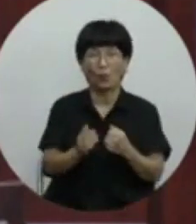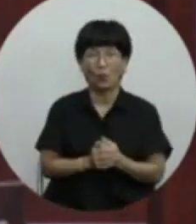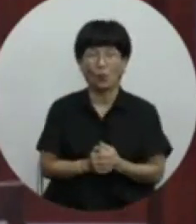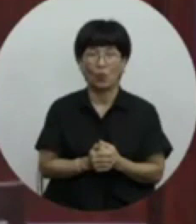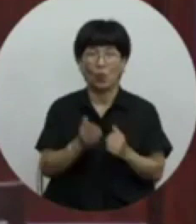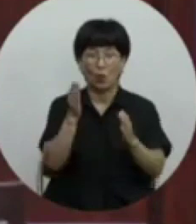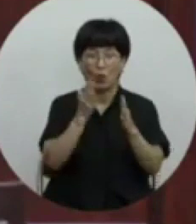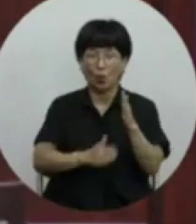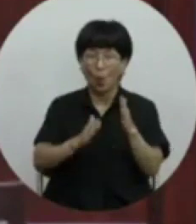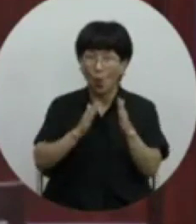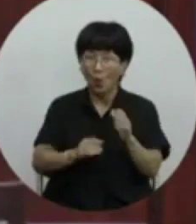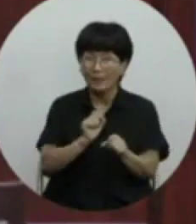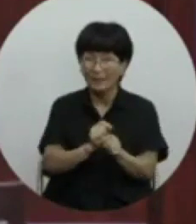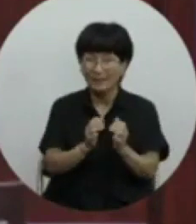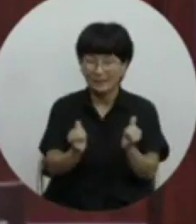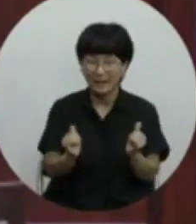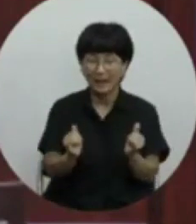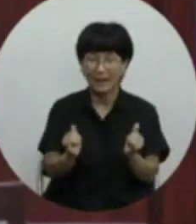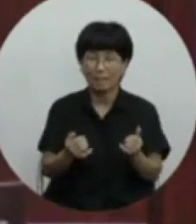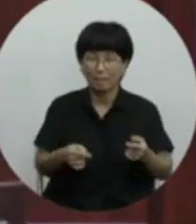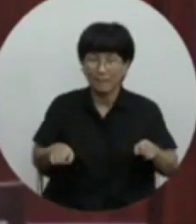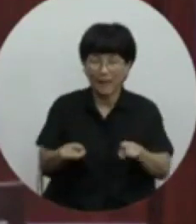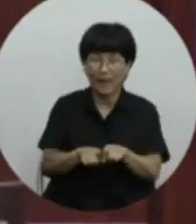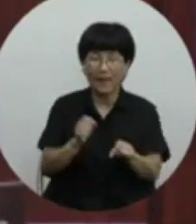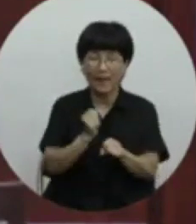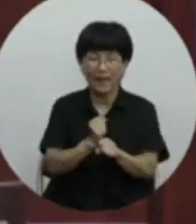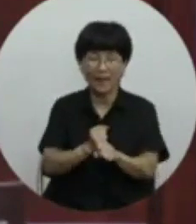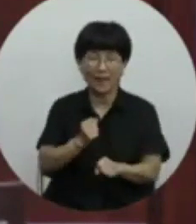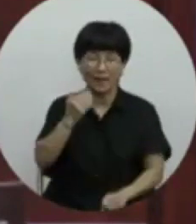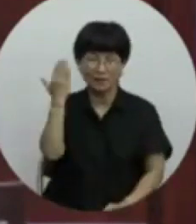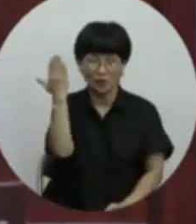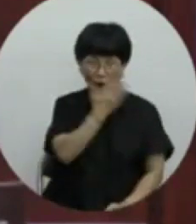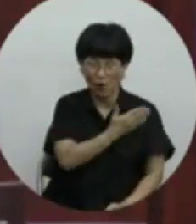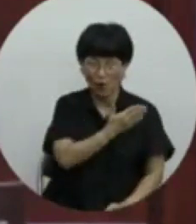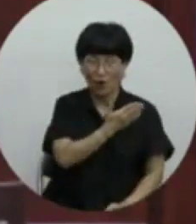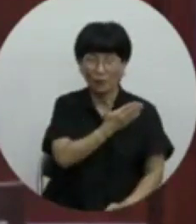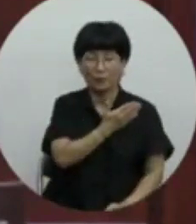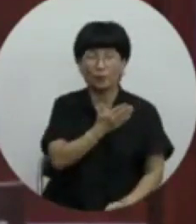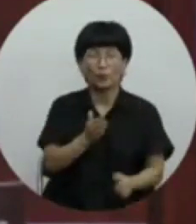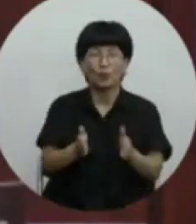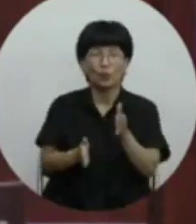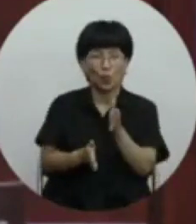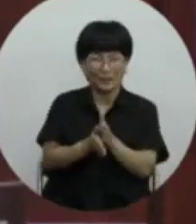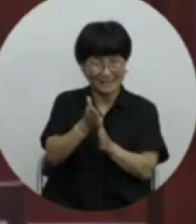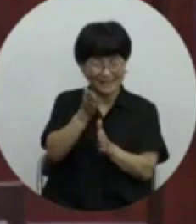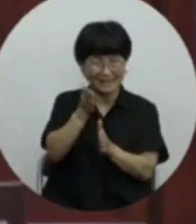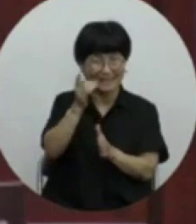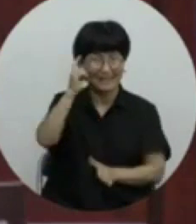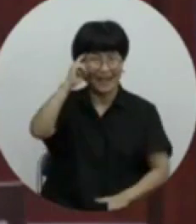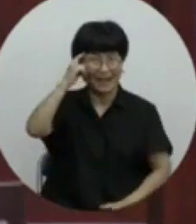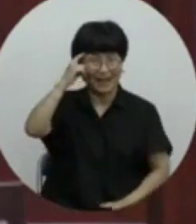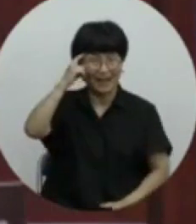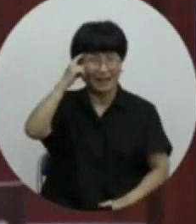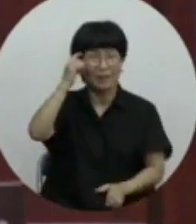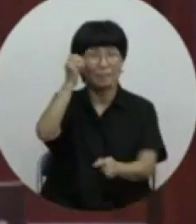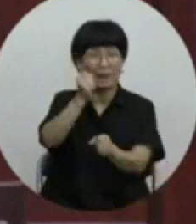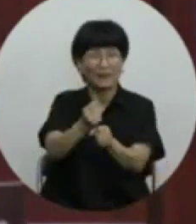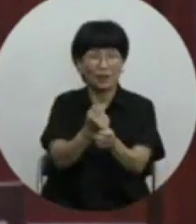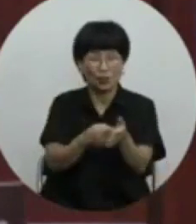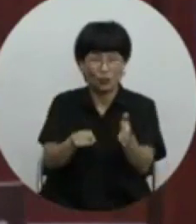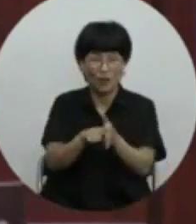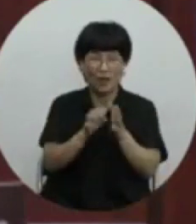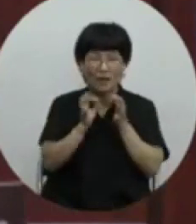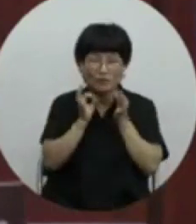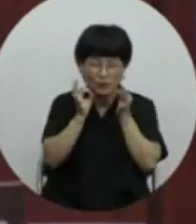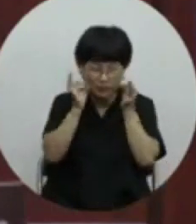공감하는 반부패 청렴 정책을 꾸준히 펼쳐 청렴도시 위상을 이어갈 수 있도록 최선의